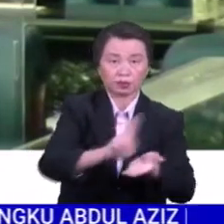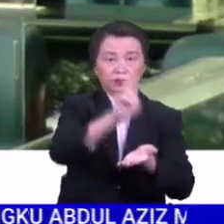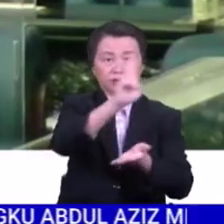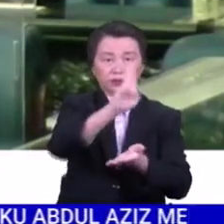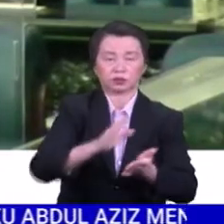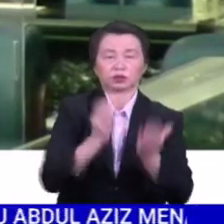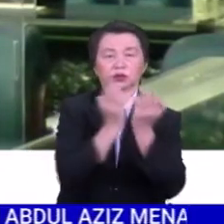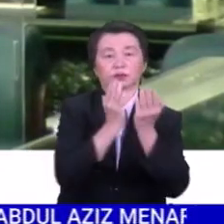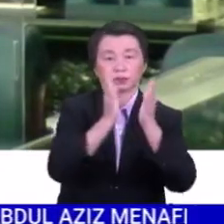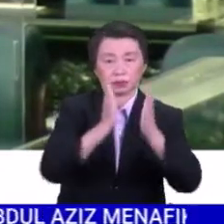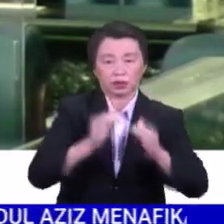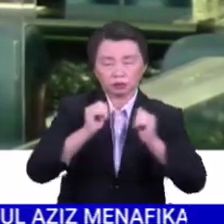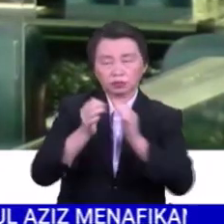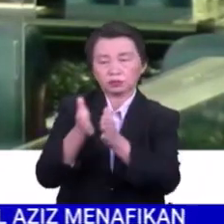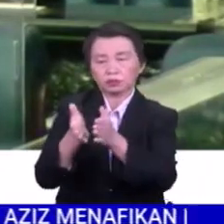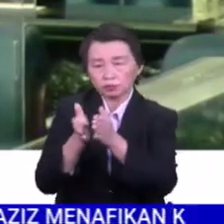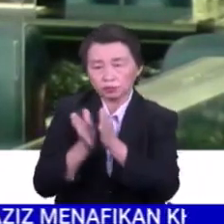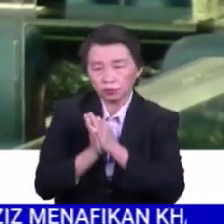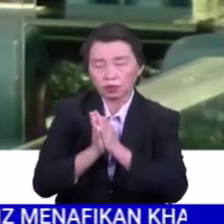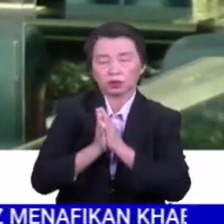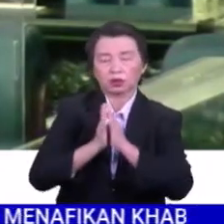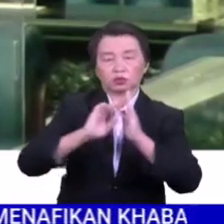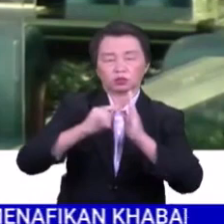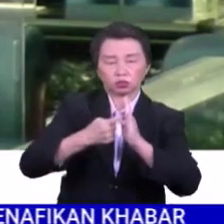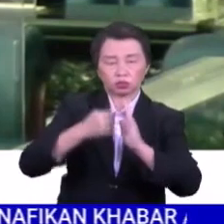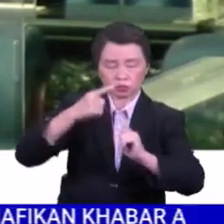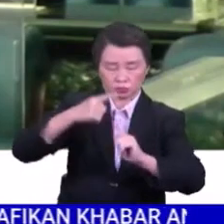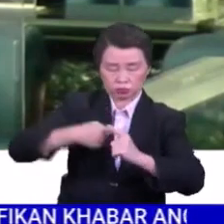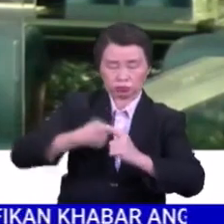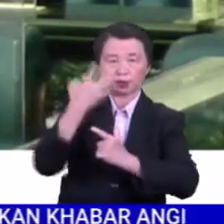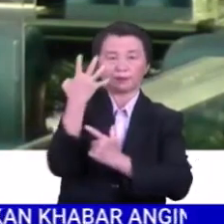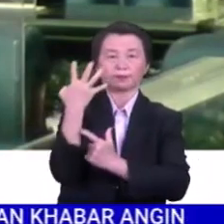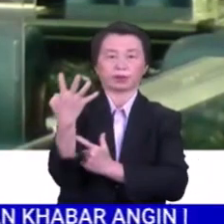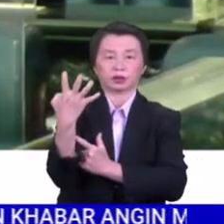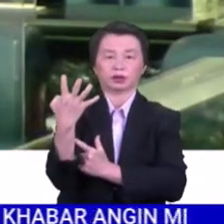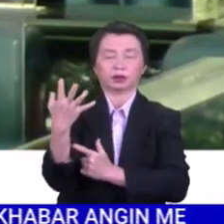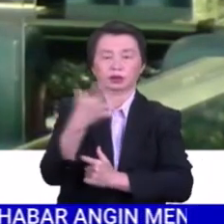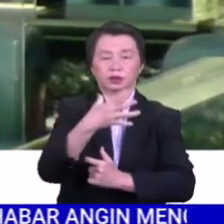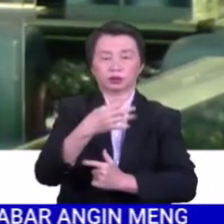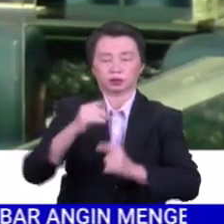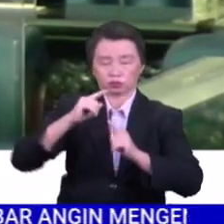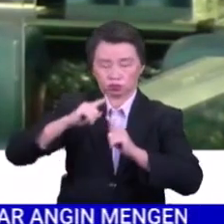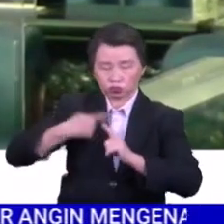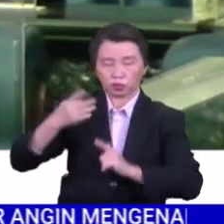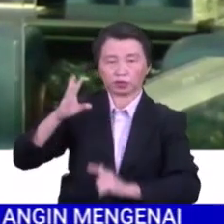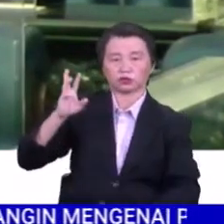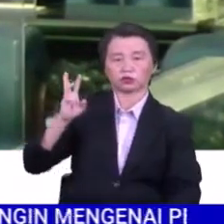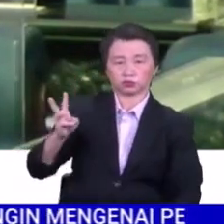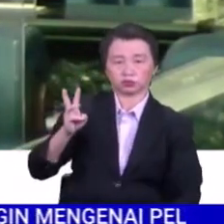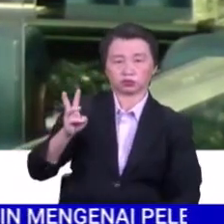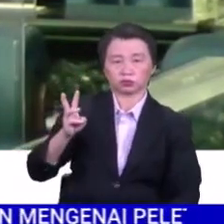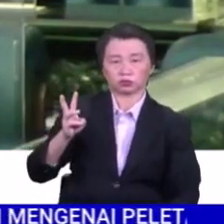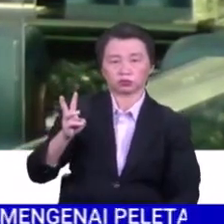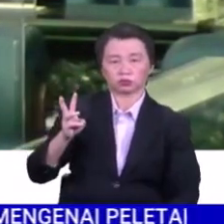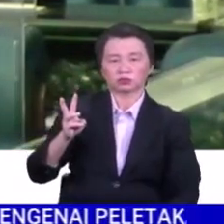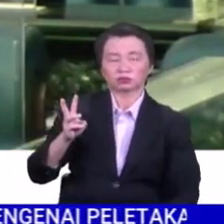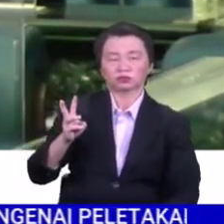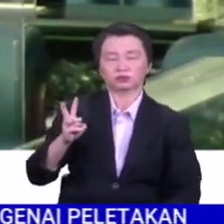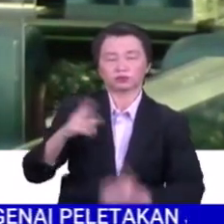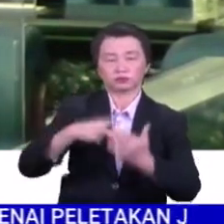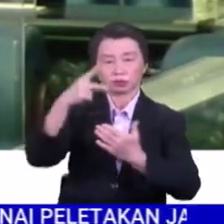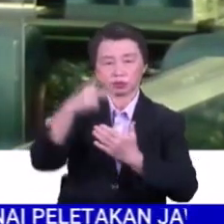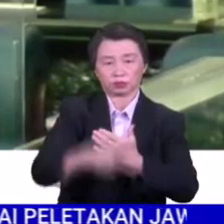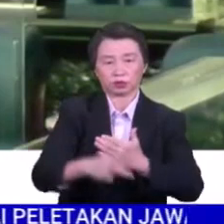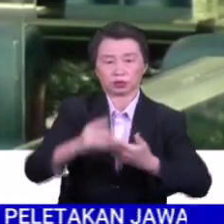juga boleh mula memohon bermula pada bulan April ini dan pada bulan Jun roll out